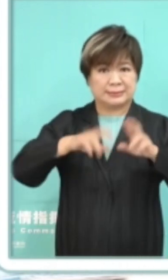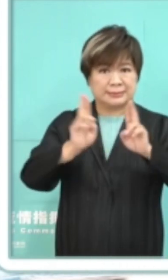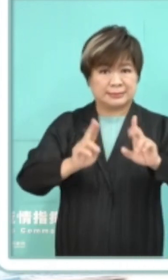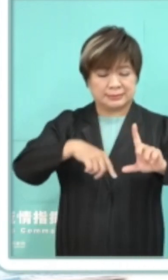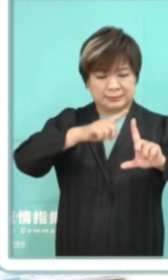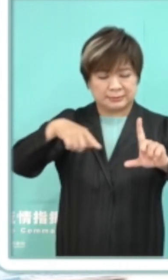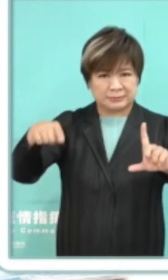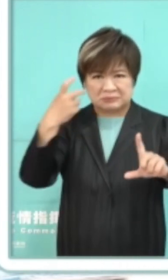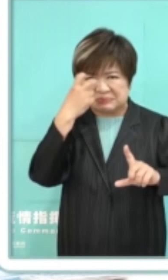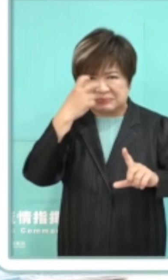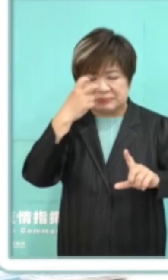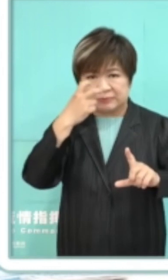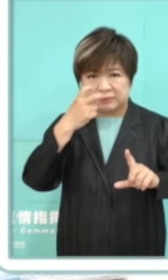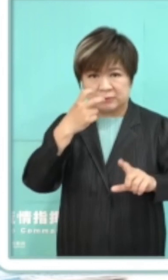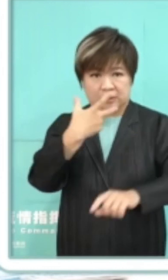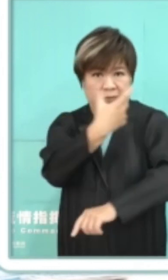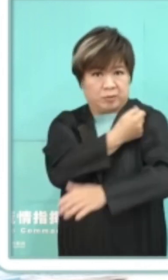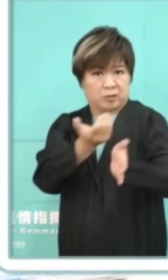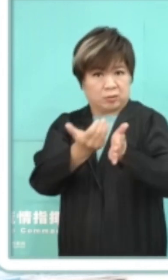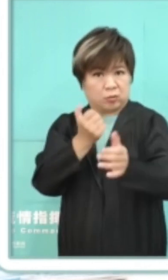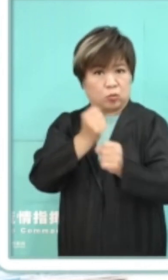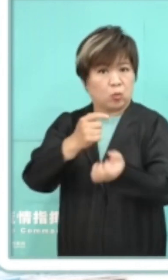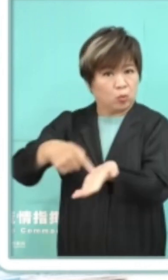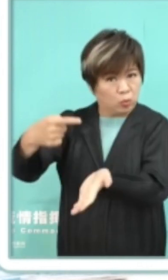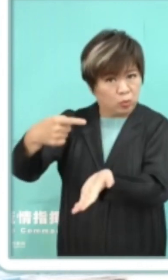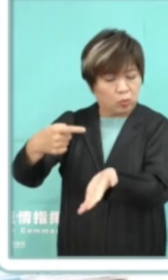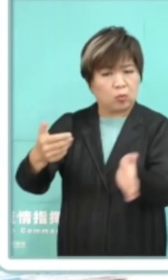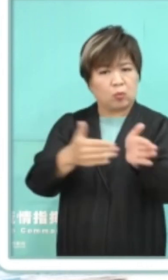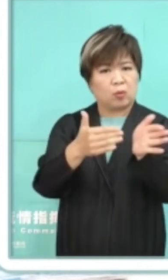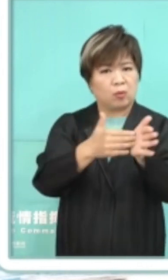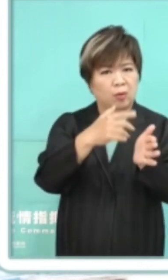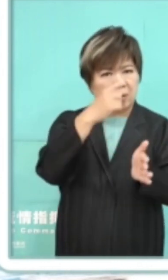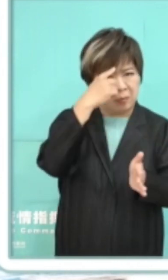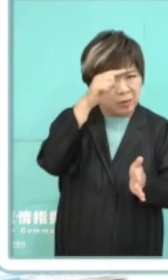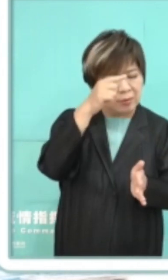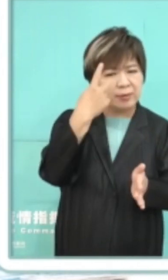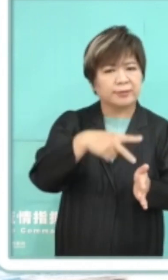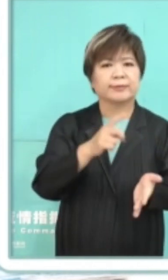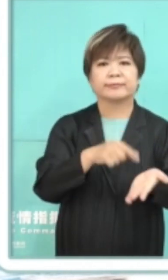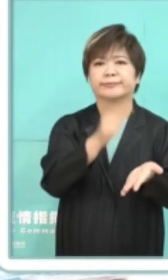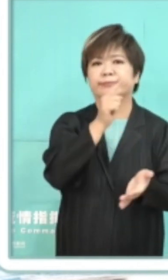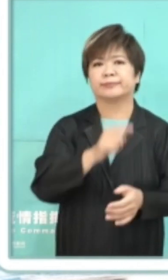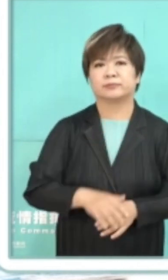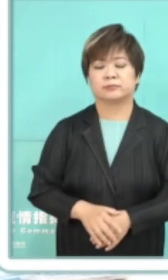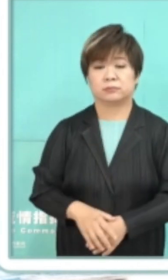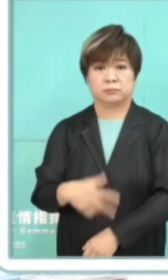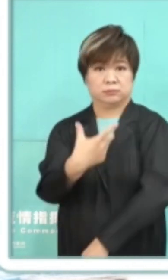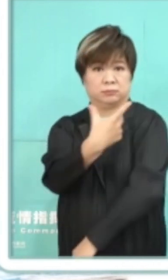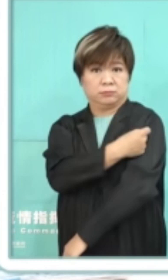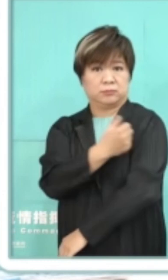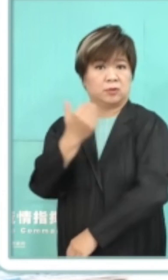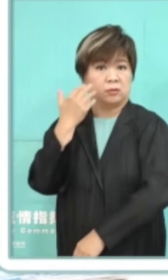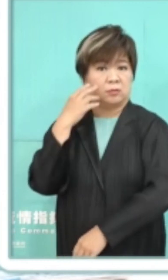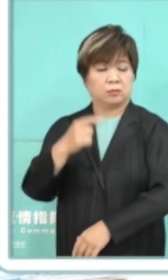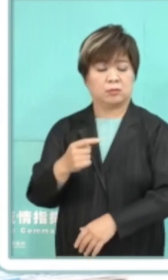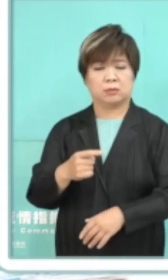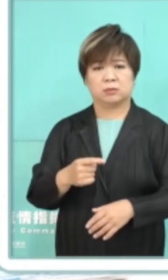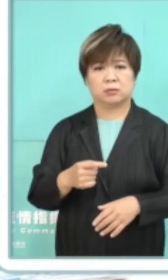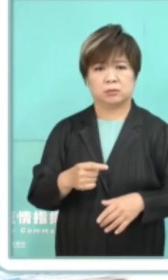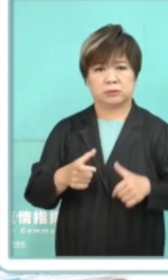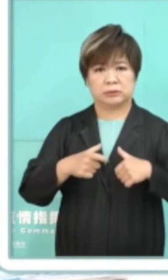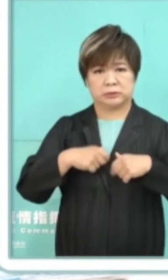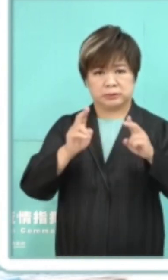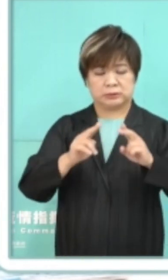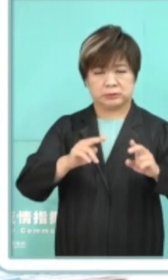的，哦，在打疫苗之前做一次，还有打疫苗之后第二天的时候做一次，因为大概打疫苗之后如果会出